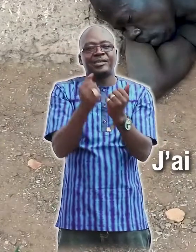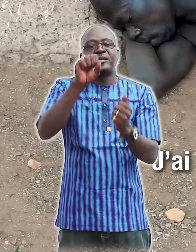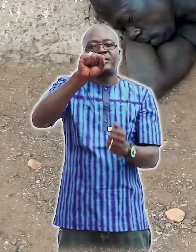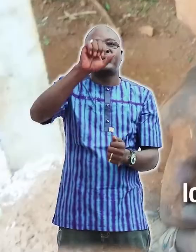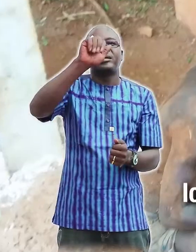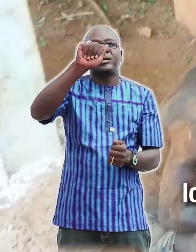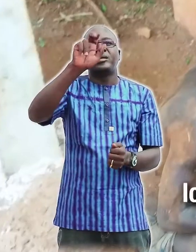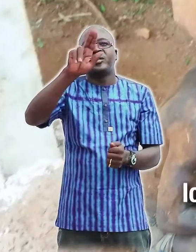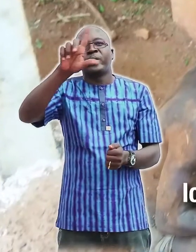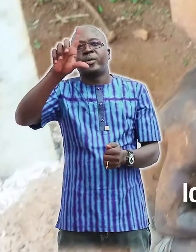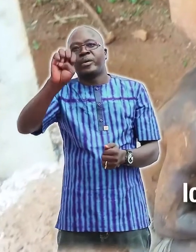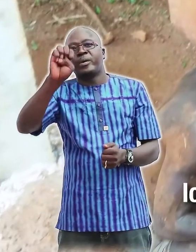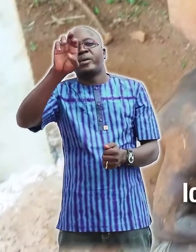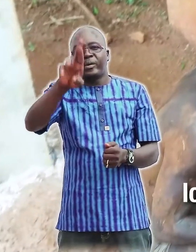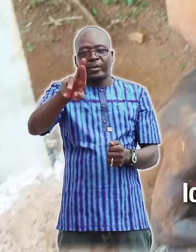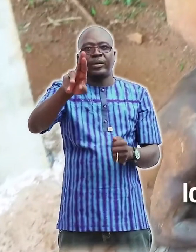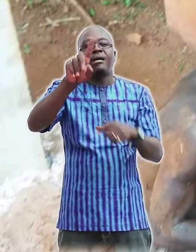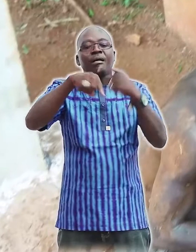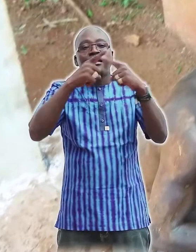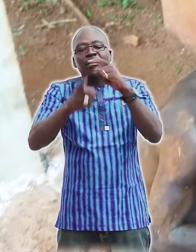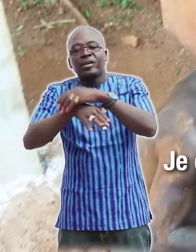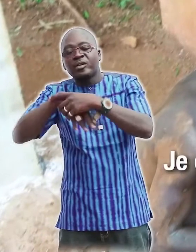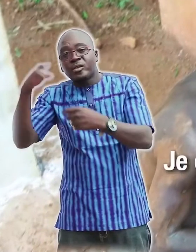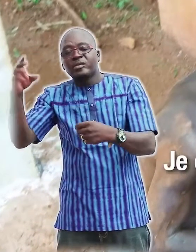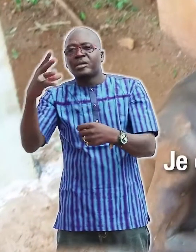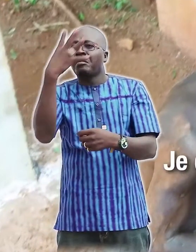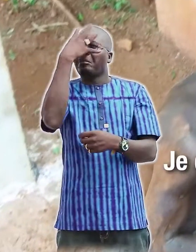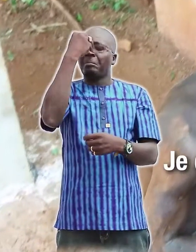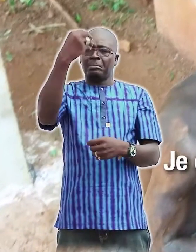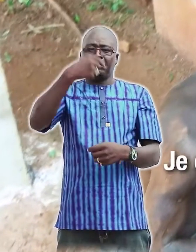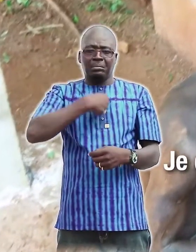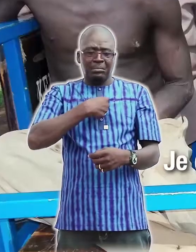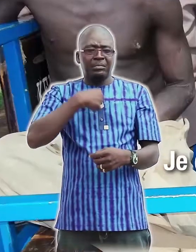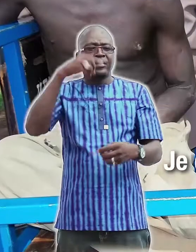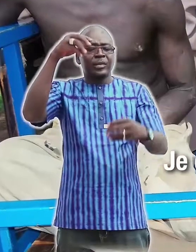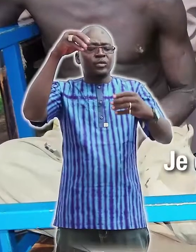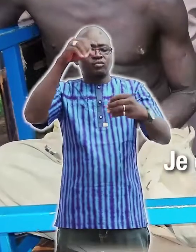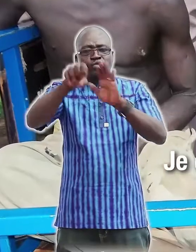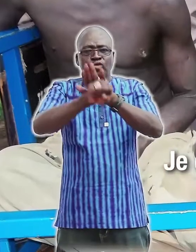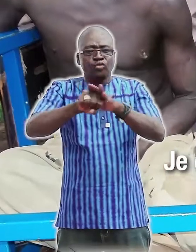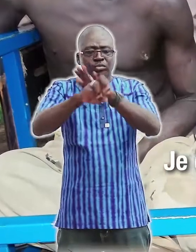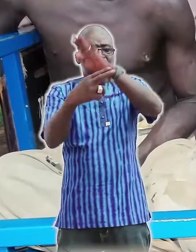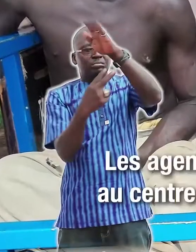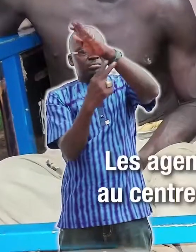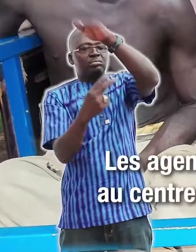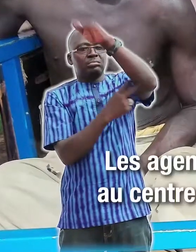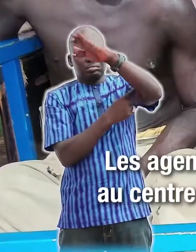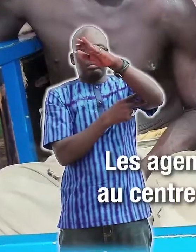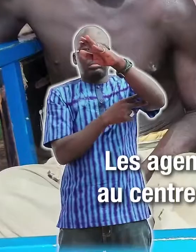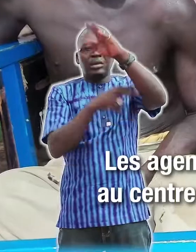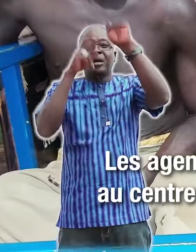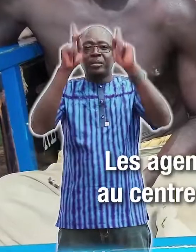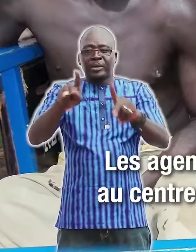Soleur lors de leur sortie de terrain. Je dormais dans des caniveaux. C'était mon abri. Les agents